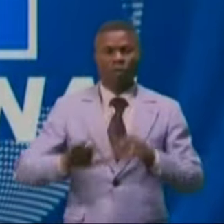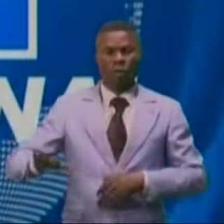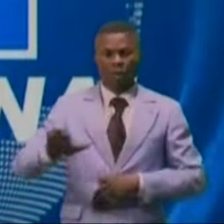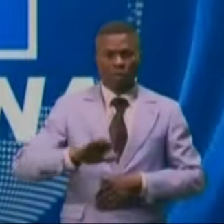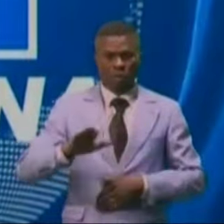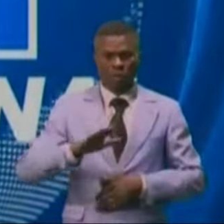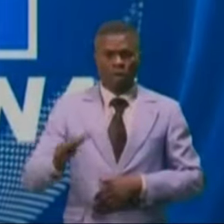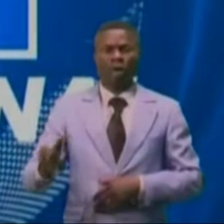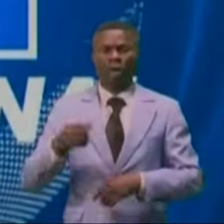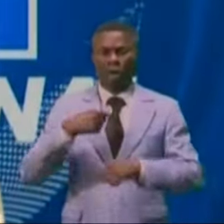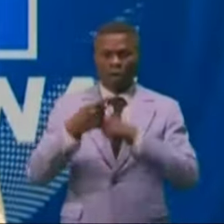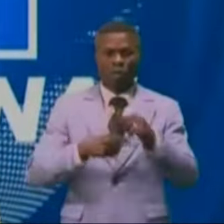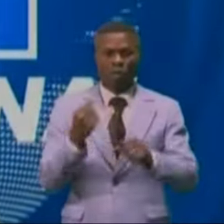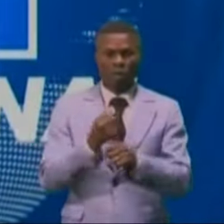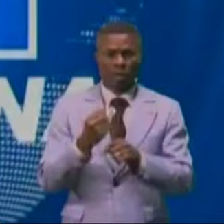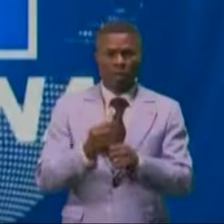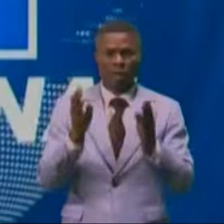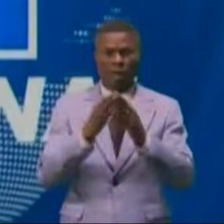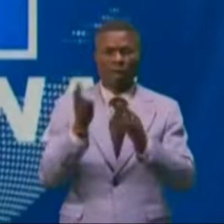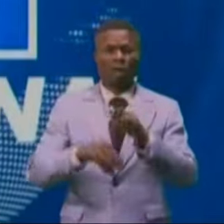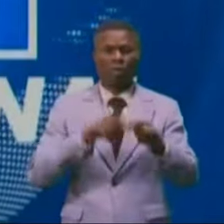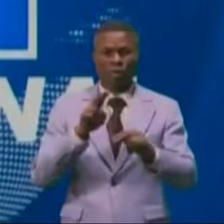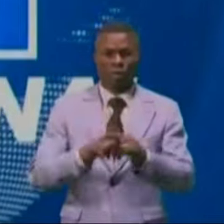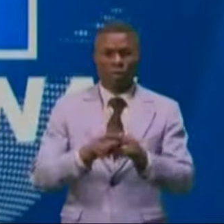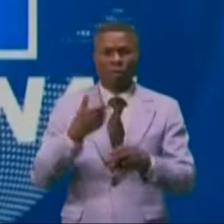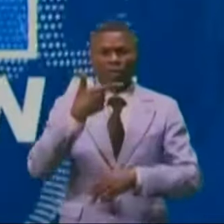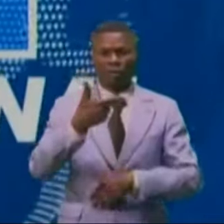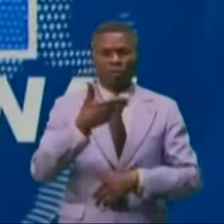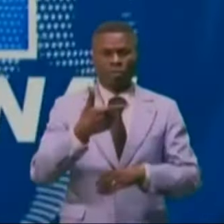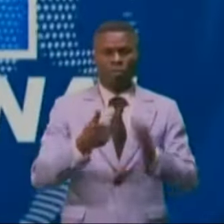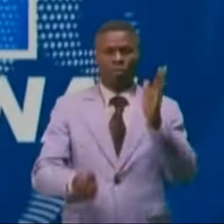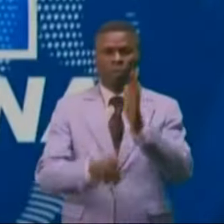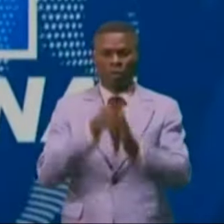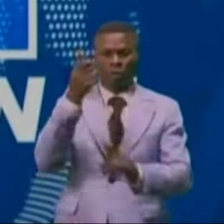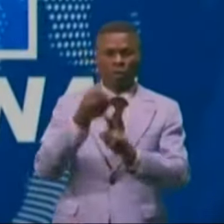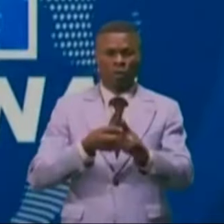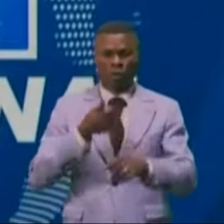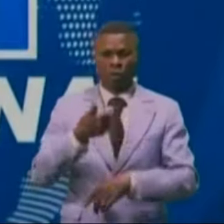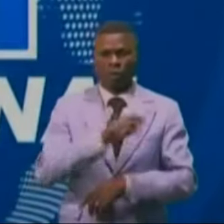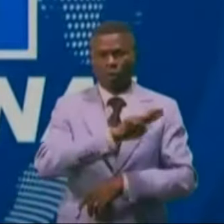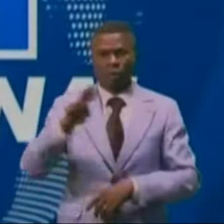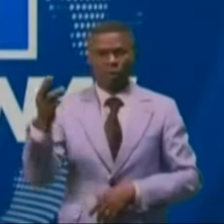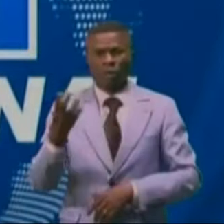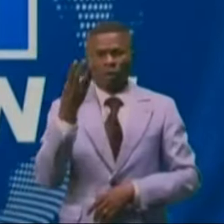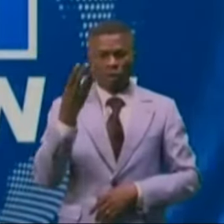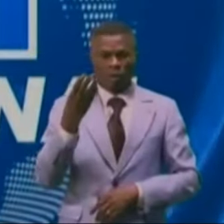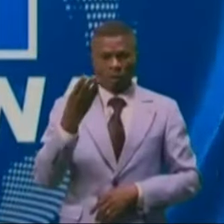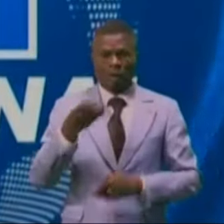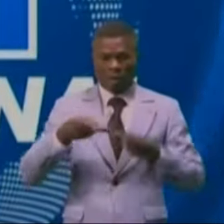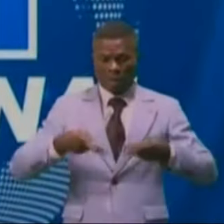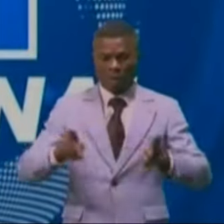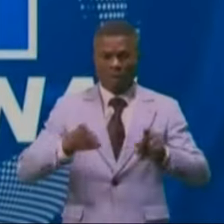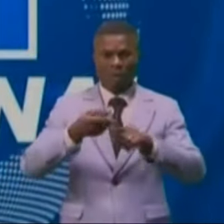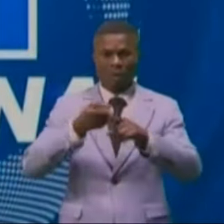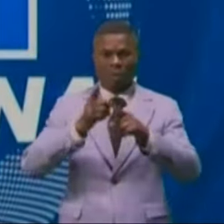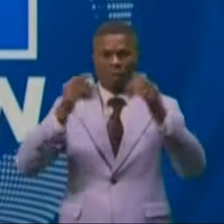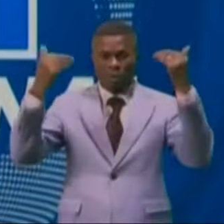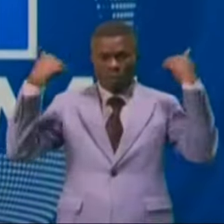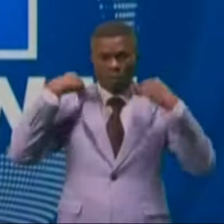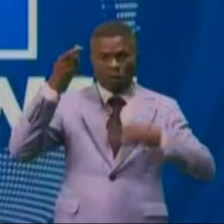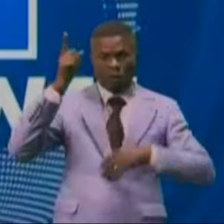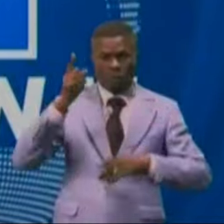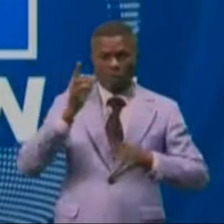été investi par l'Assemblée nationale le mardi 11 juin 2024 et sur instruction de la haute hiérarchie,